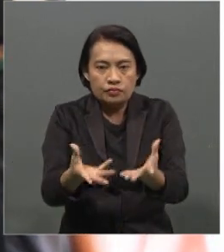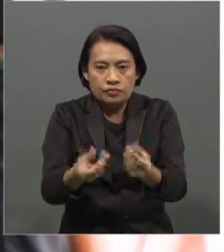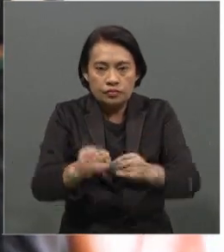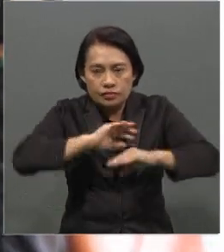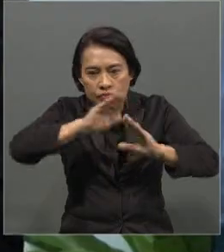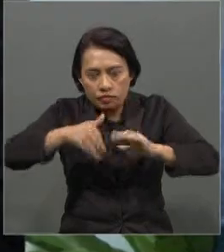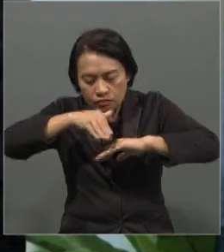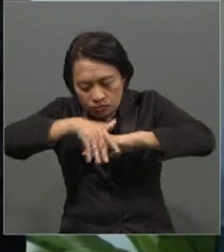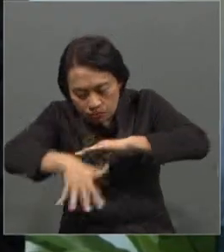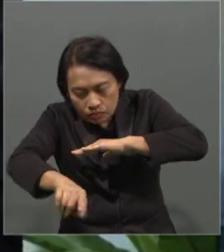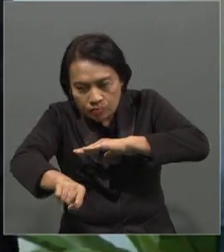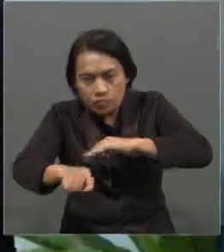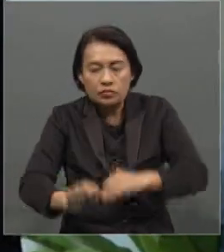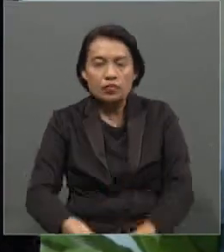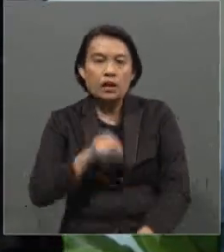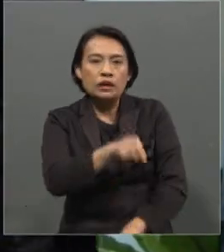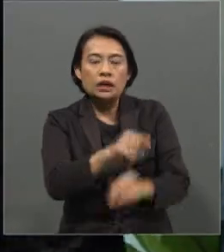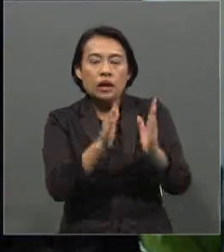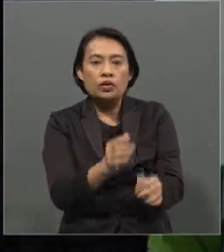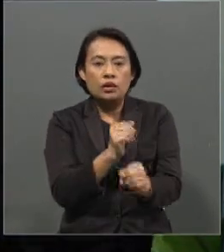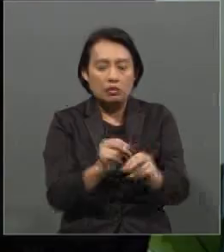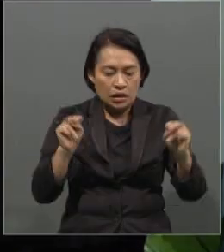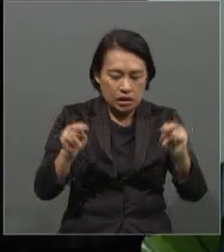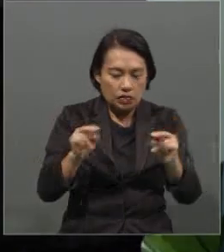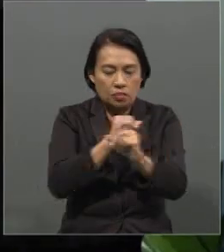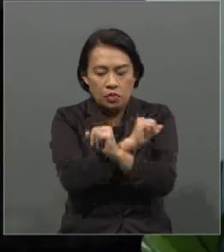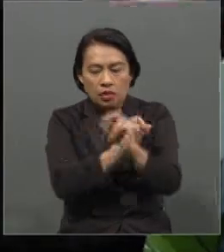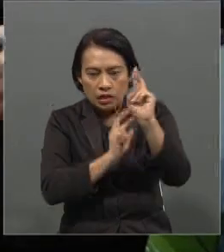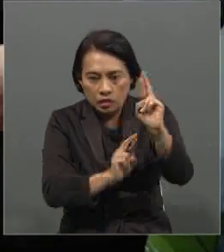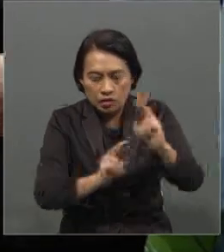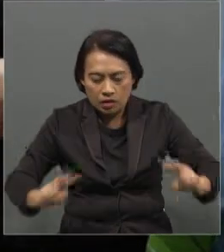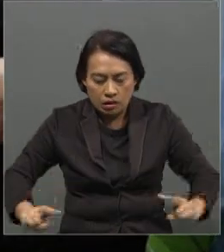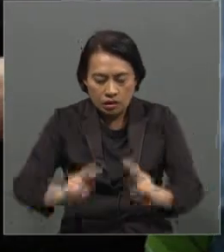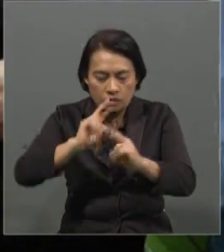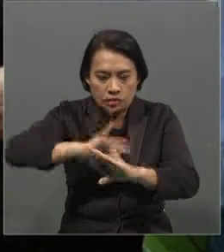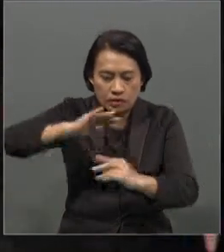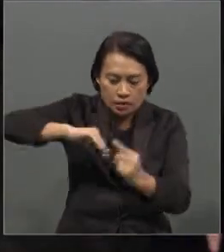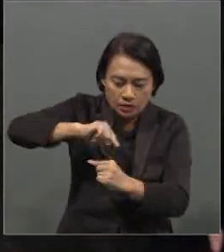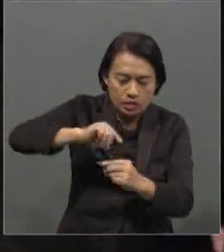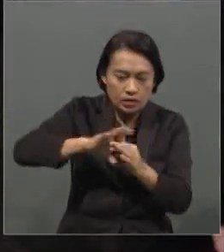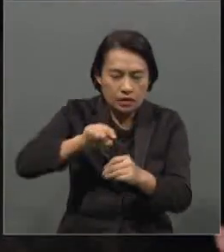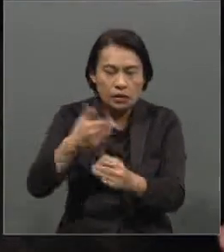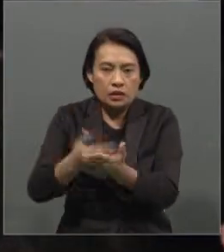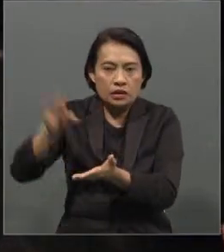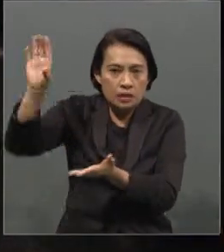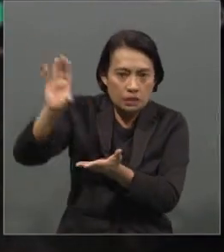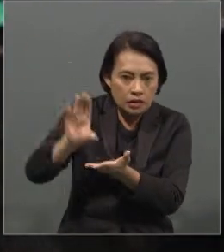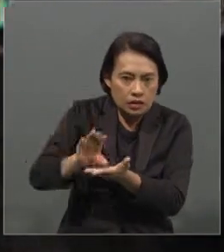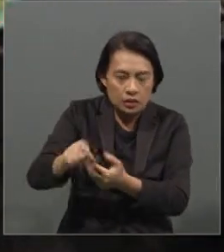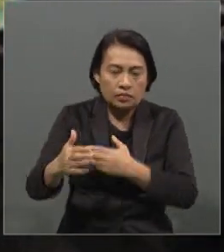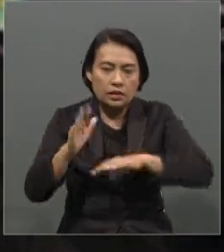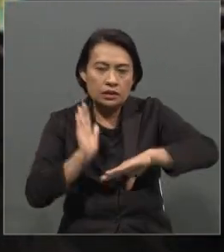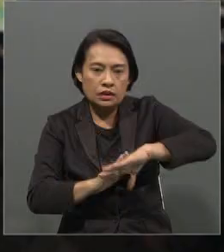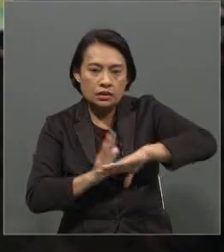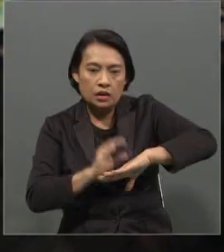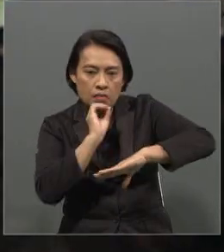ซ้ำได้มีการสั่งการเจ้าหน้าที่ให้เฝ้าระวังนะฮะทางกระทรวงทรัพย์เองก็ยังได้ดำเนินการของบประมาณติดตั้งเครื่องเตือนัเตือน